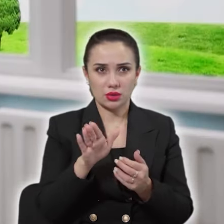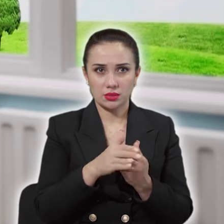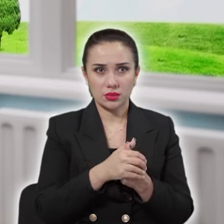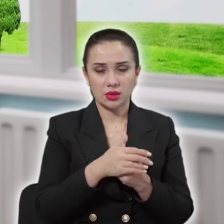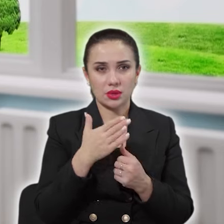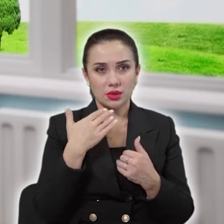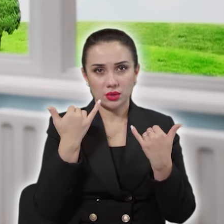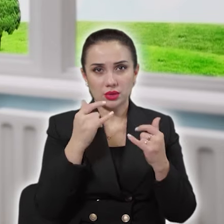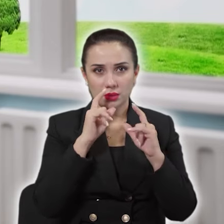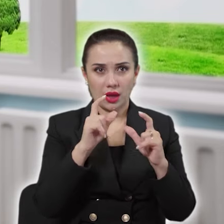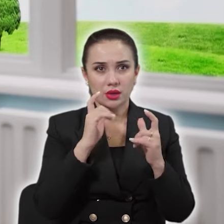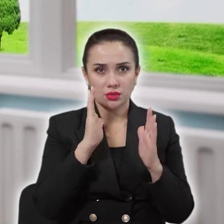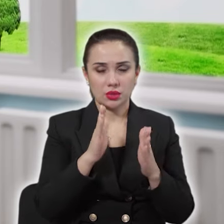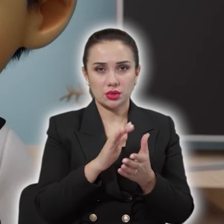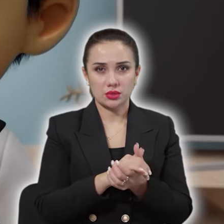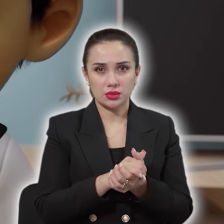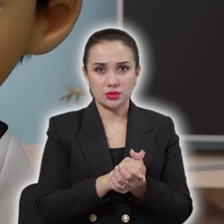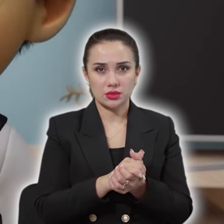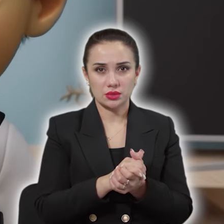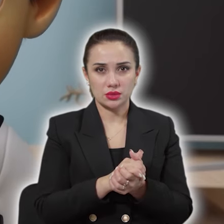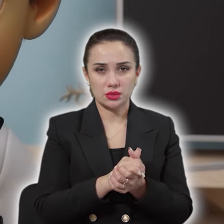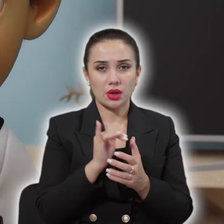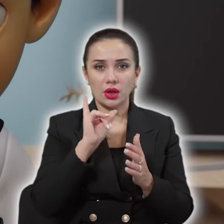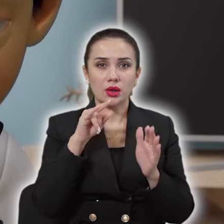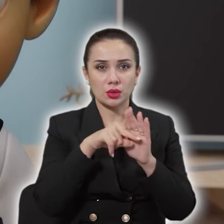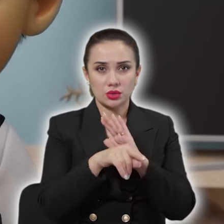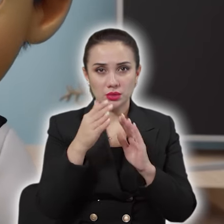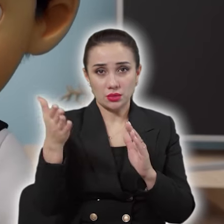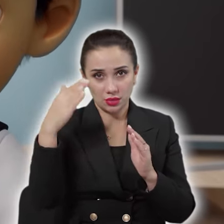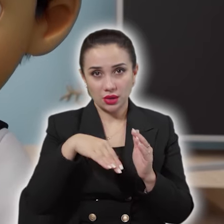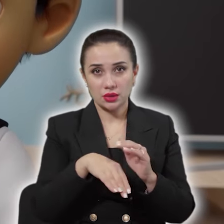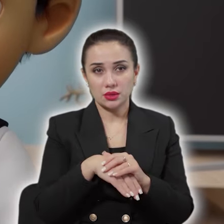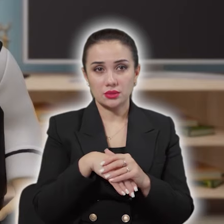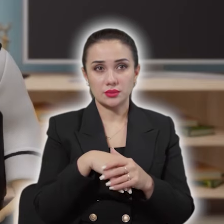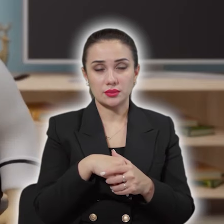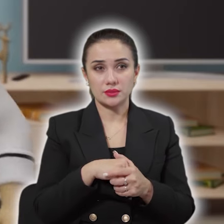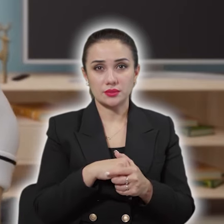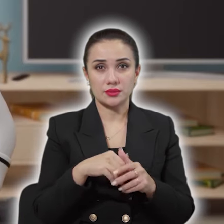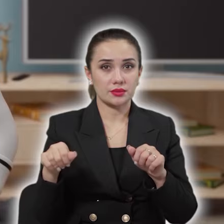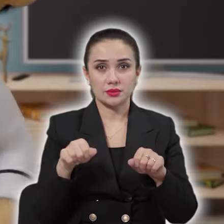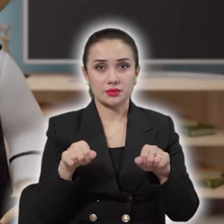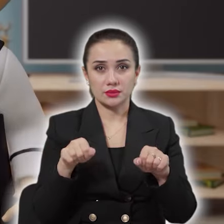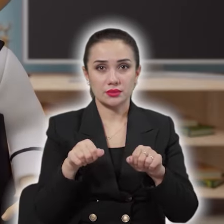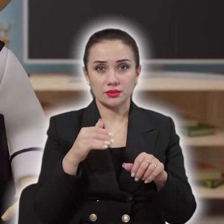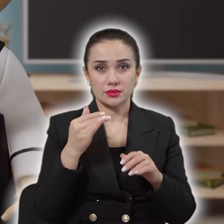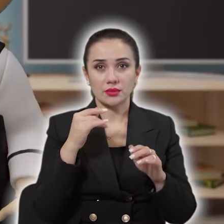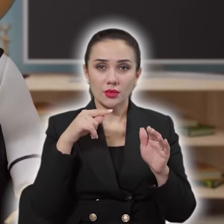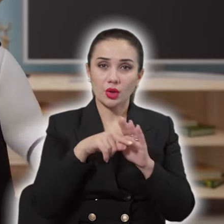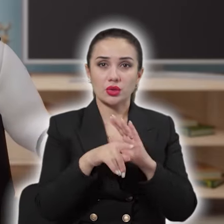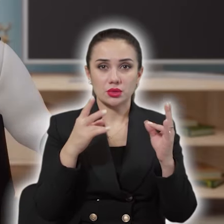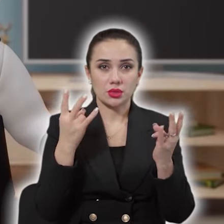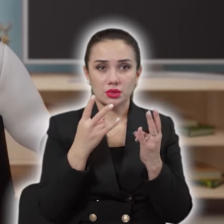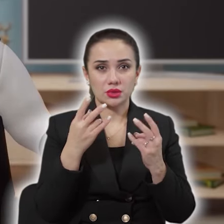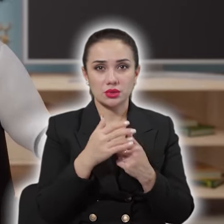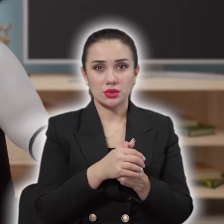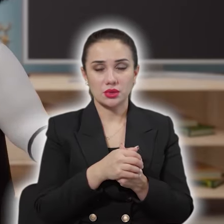qilma. Hozir baqirib yuboraman. Hay, qayoqqa qochyapsan? Bu yoqqa kel. Voy, zilzila! Qochib qolish